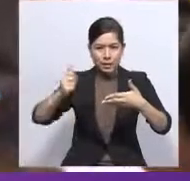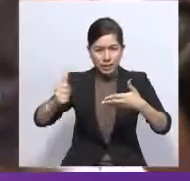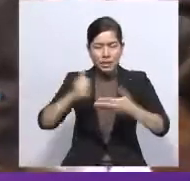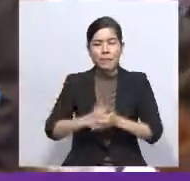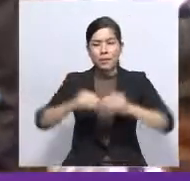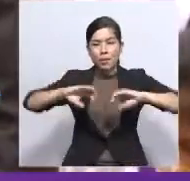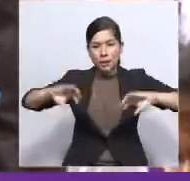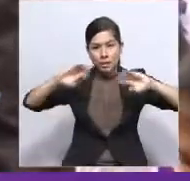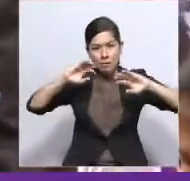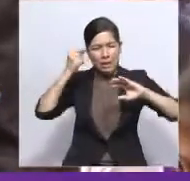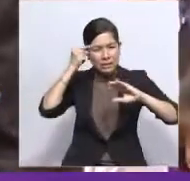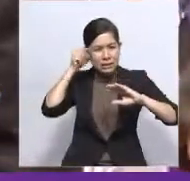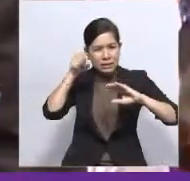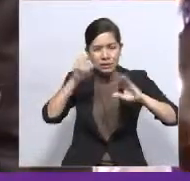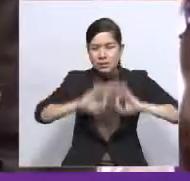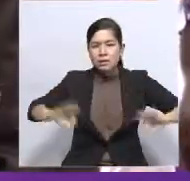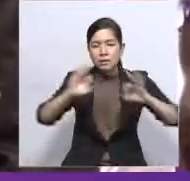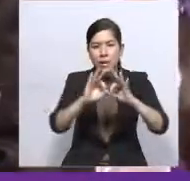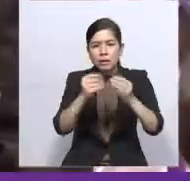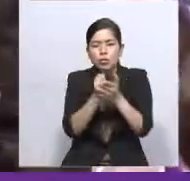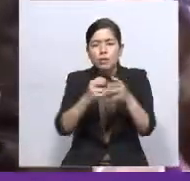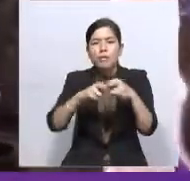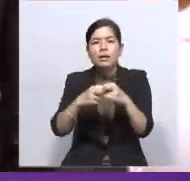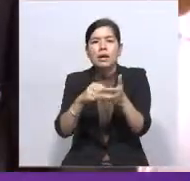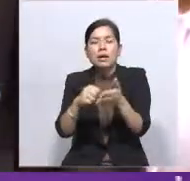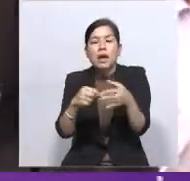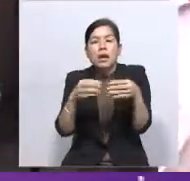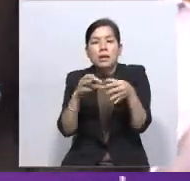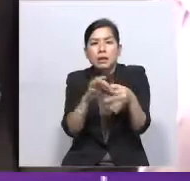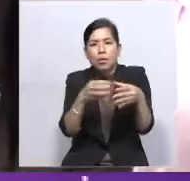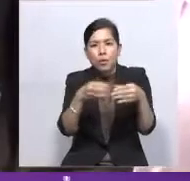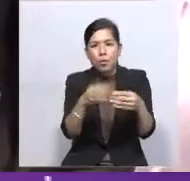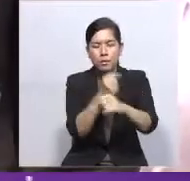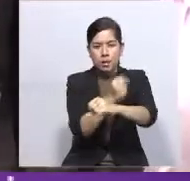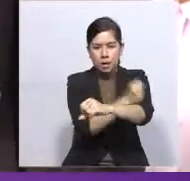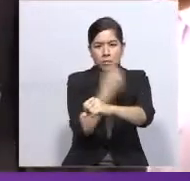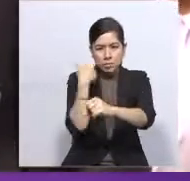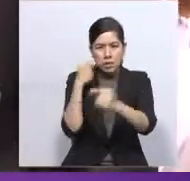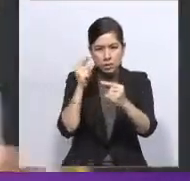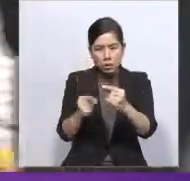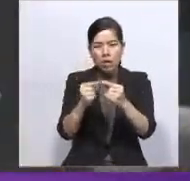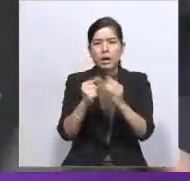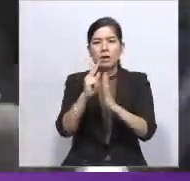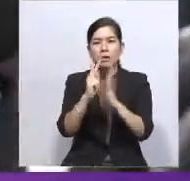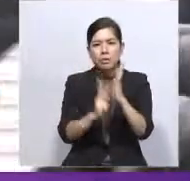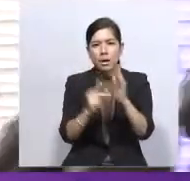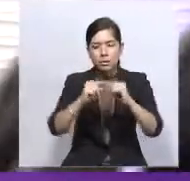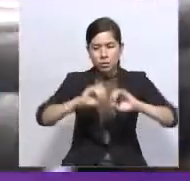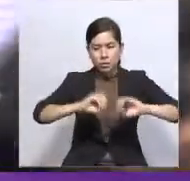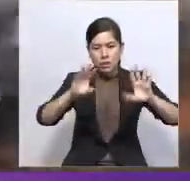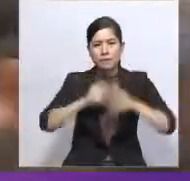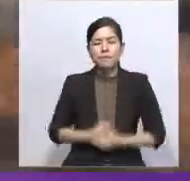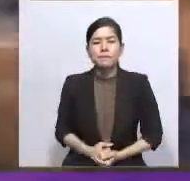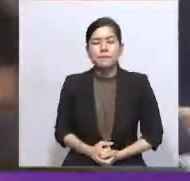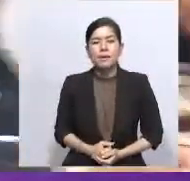ารัฐบาลมุ่งมั่นแก้ไขปัญหาการค้ามนุษย์และปัญหาแรงงานข้ามชาติให้เป็นรูปธรรมจากนั้นนะคะนายก